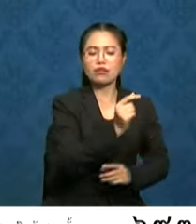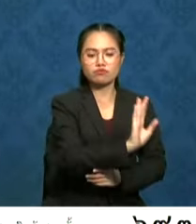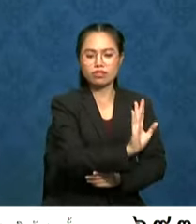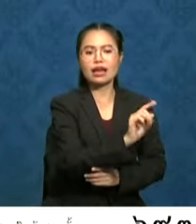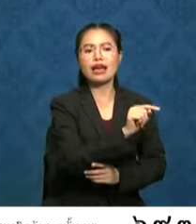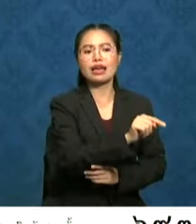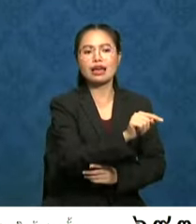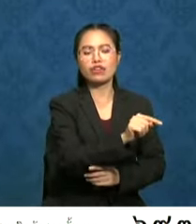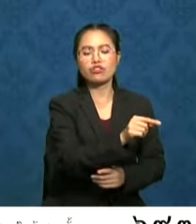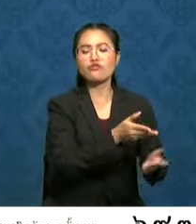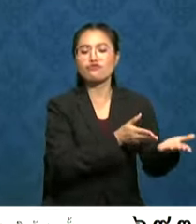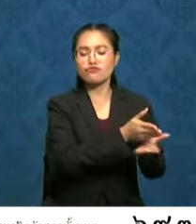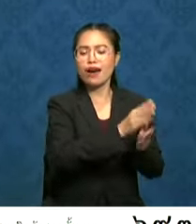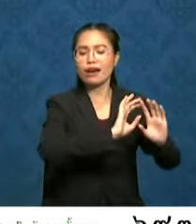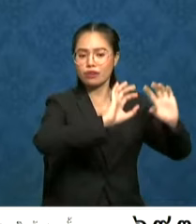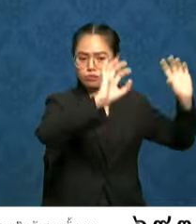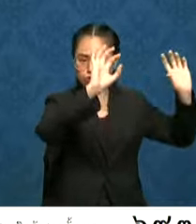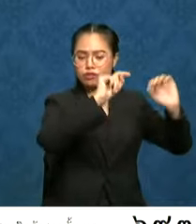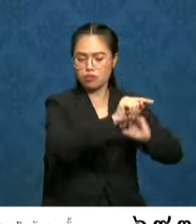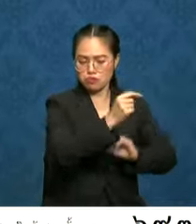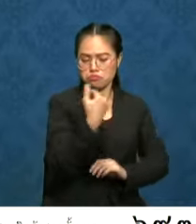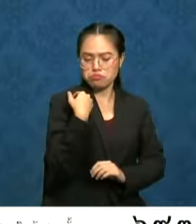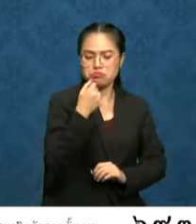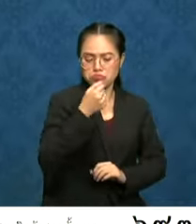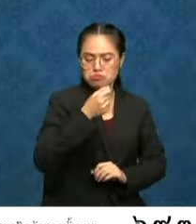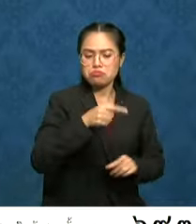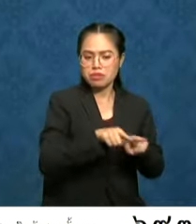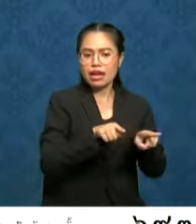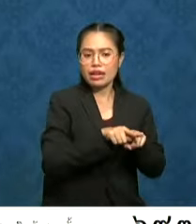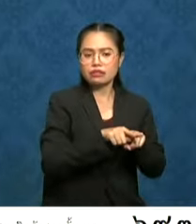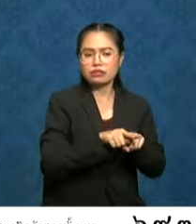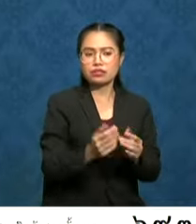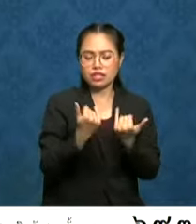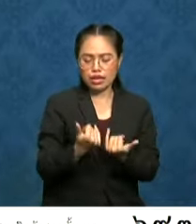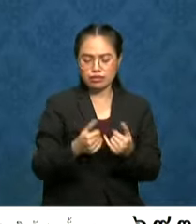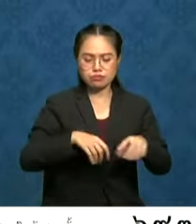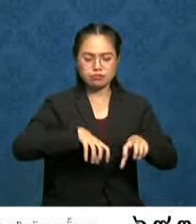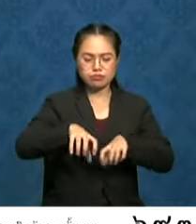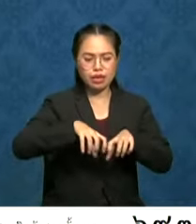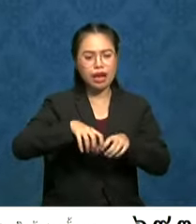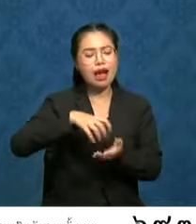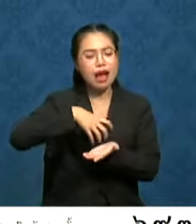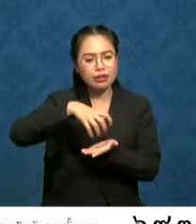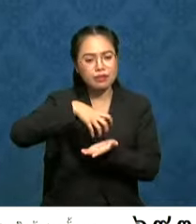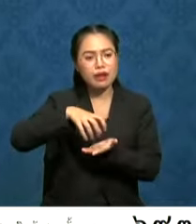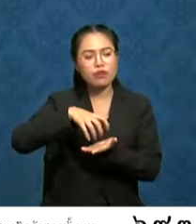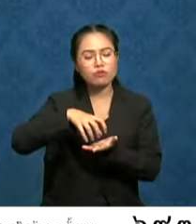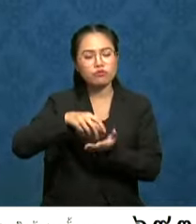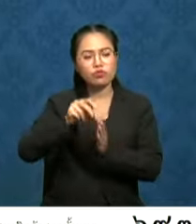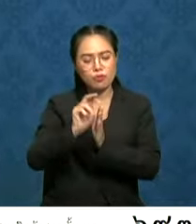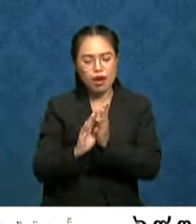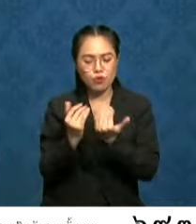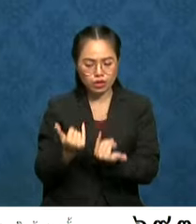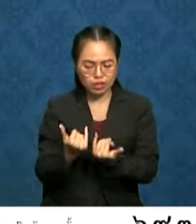ท่านเองครับคณะรัฐมนตรีก็กำลังตกเป็นเหยื่อที่นำมาสู่การอภิปรายนโยบายในวันนี้ประชาชนทุกคนครับ